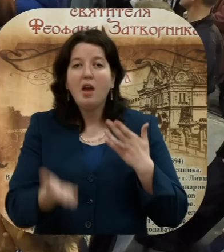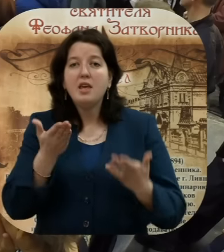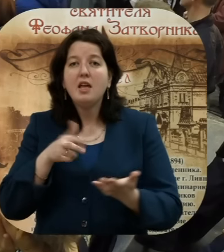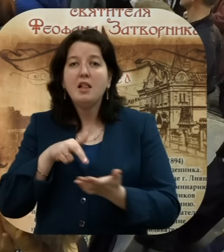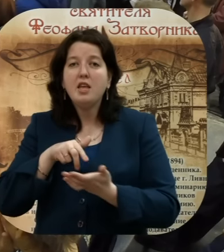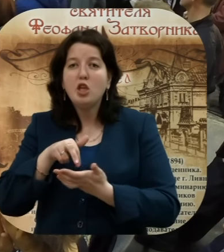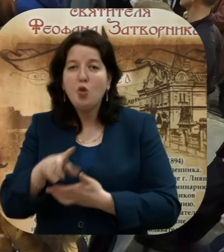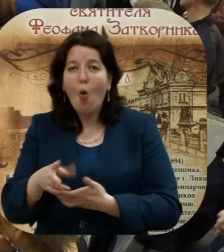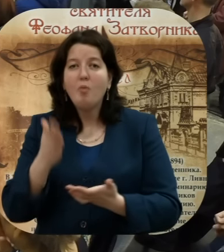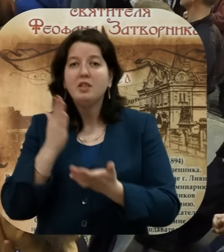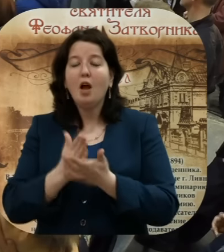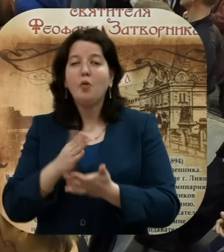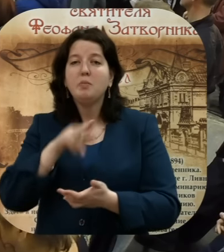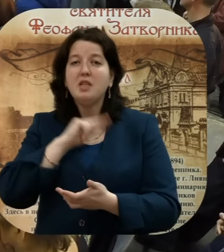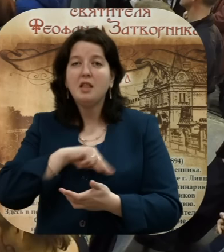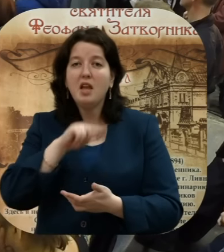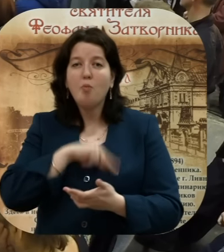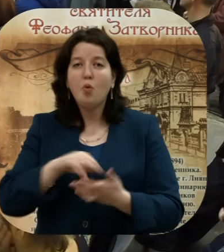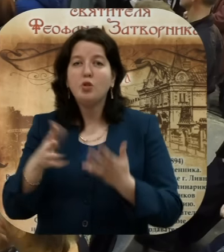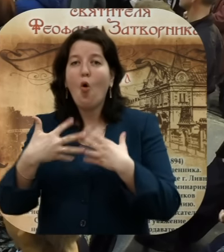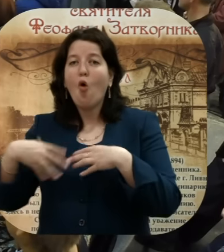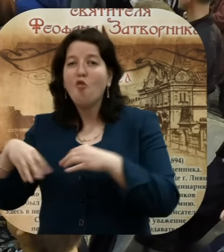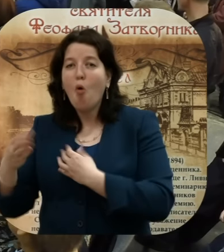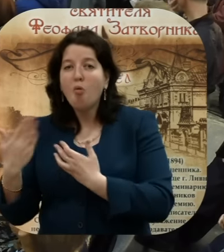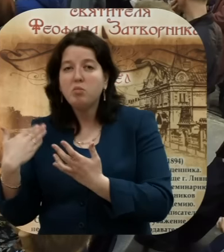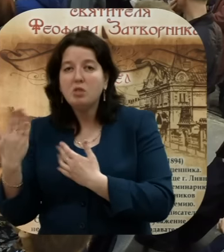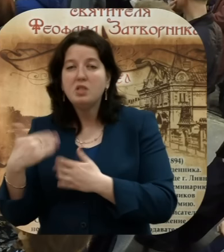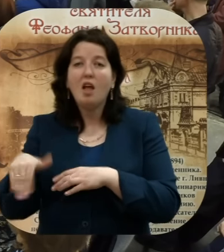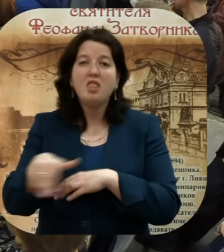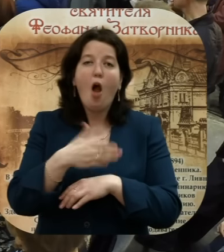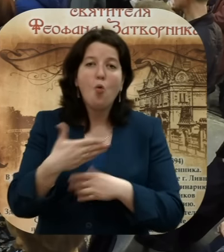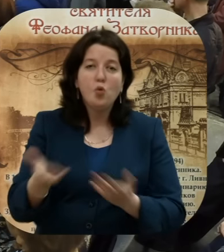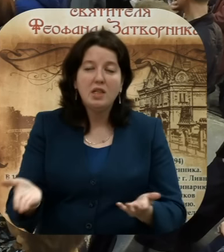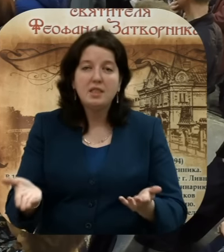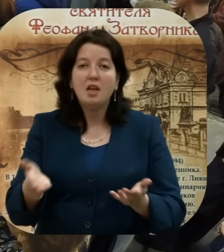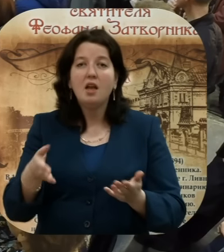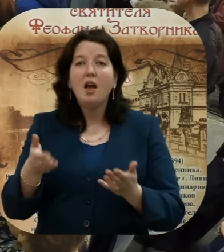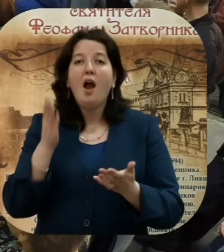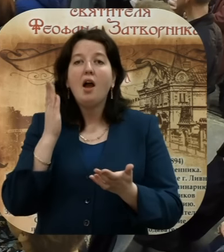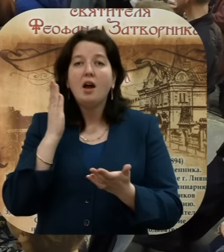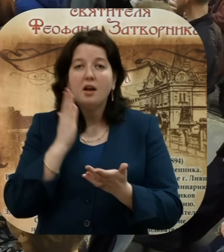на работе ли мы, в обществе ли, неважно, на улице, вспомнили